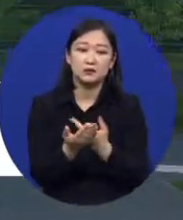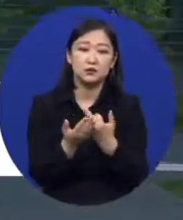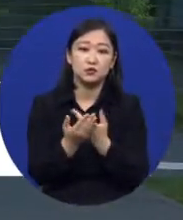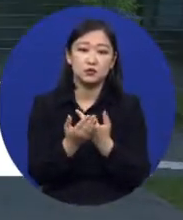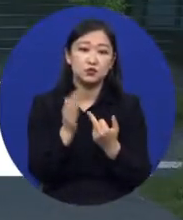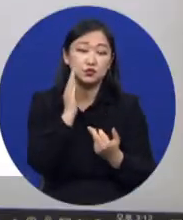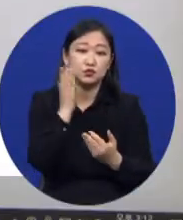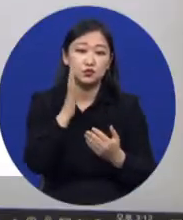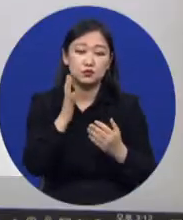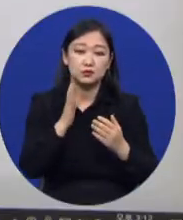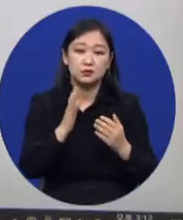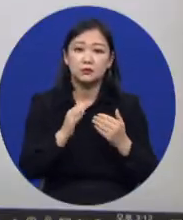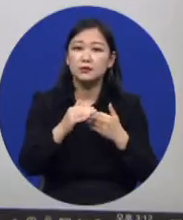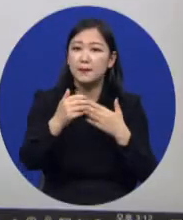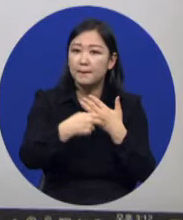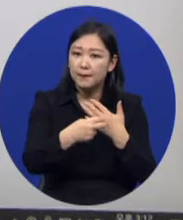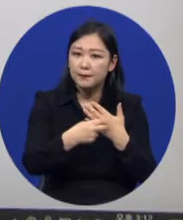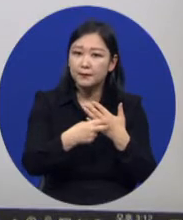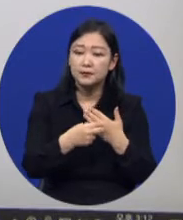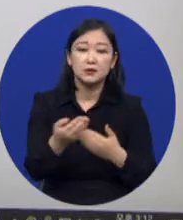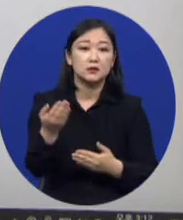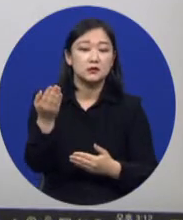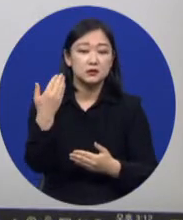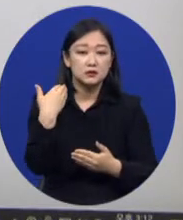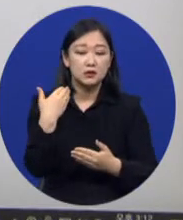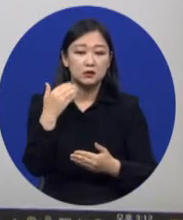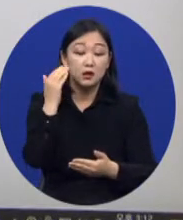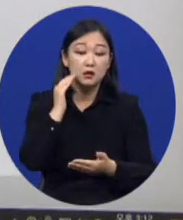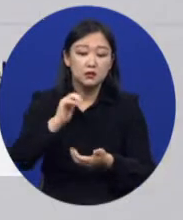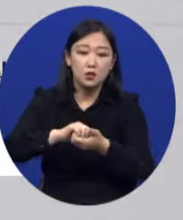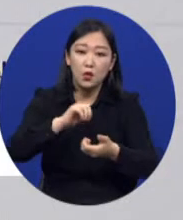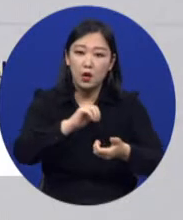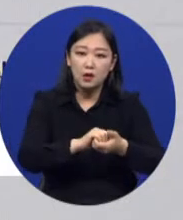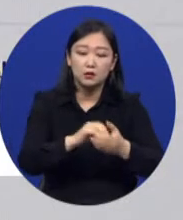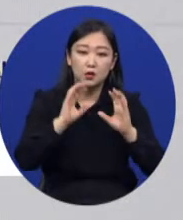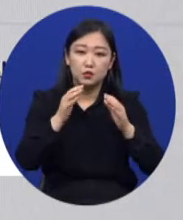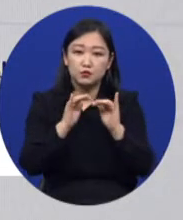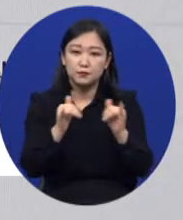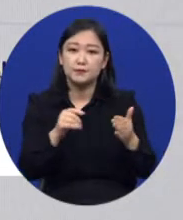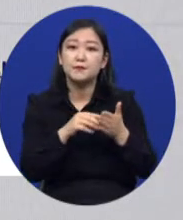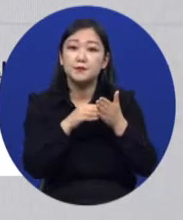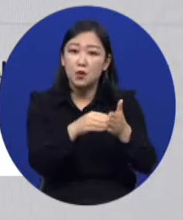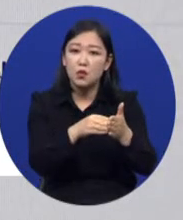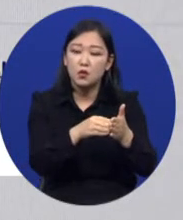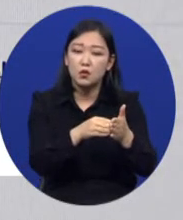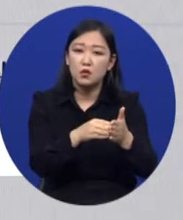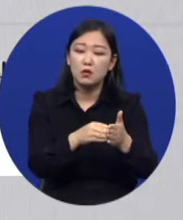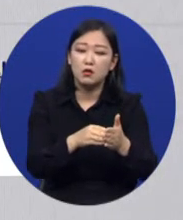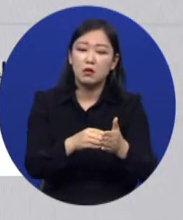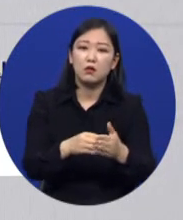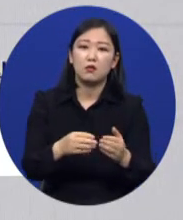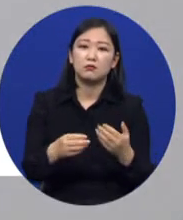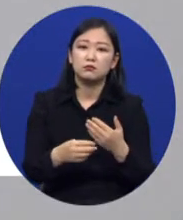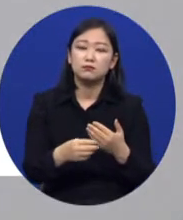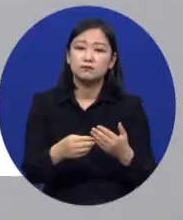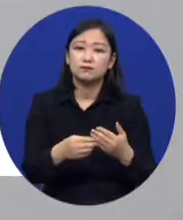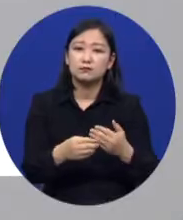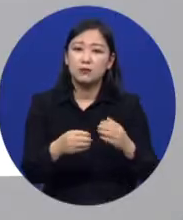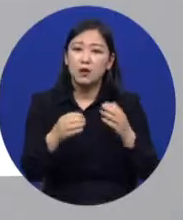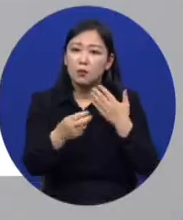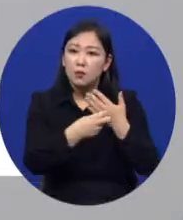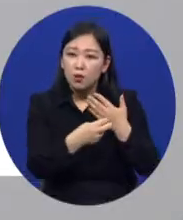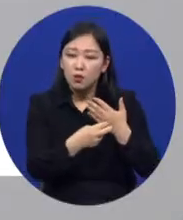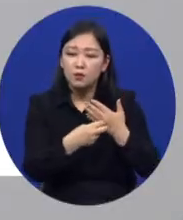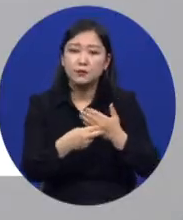녹지 병원 지난달 청와대 국민 청원에 국가가 병원을 매수에 의료민영화 위험을 제거해 달라는